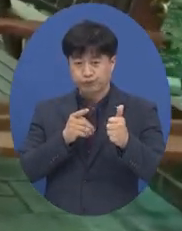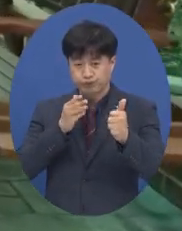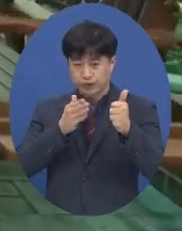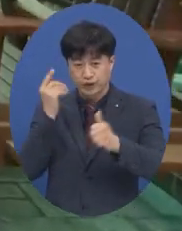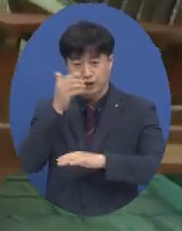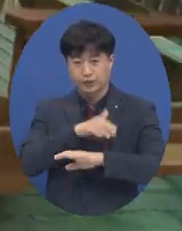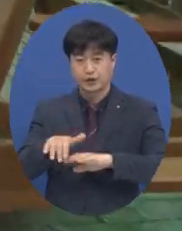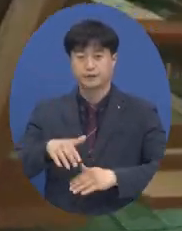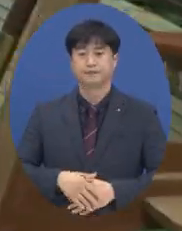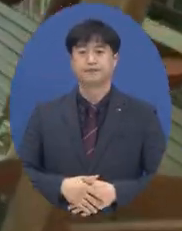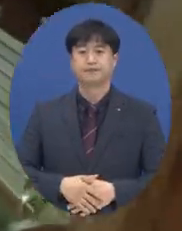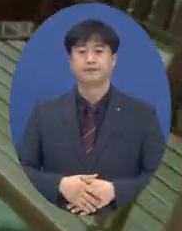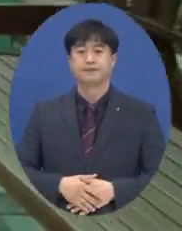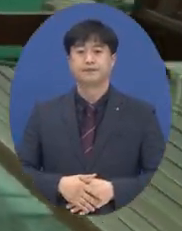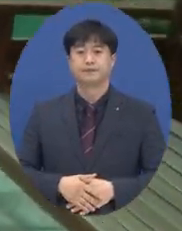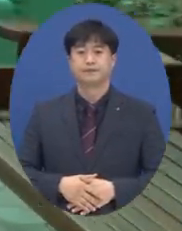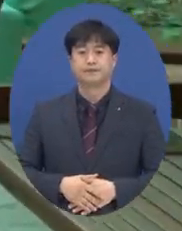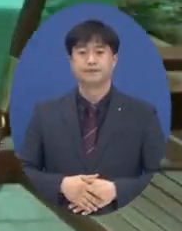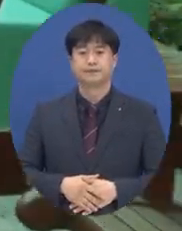경기 g2b 20입니다